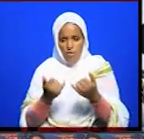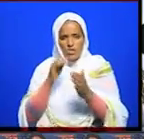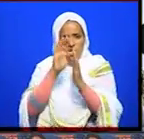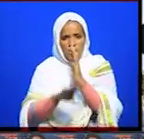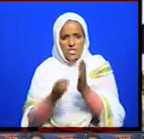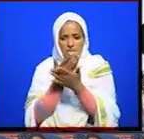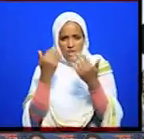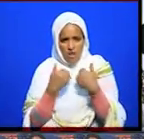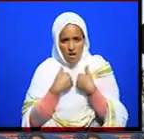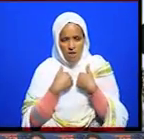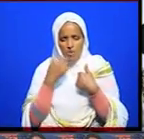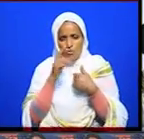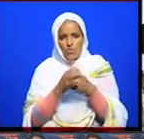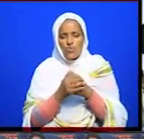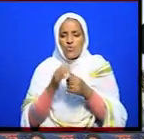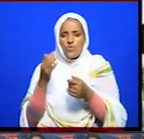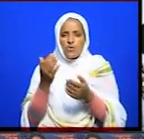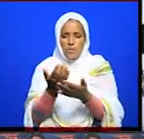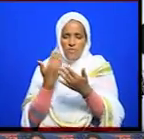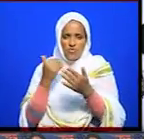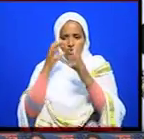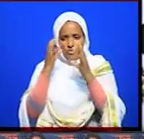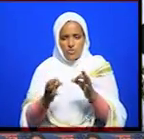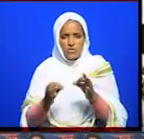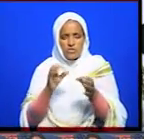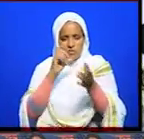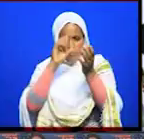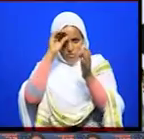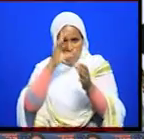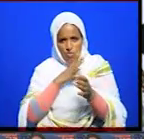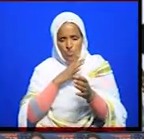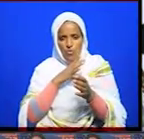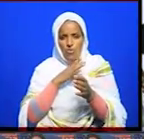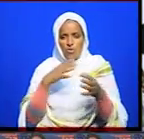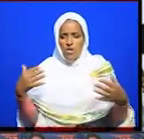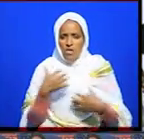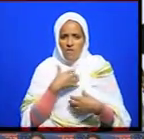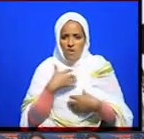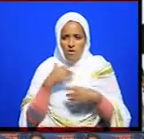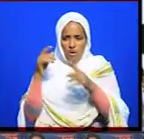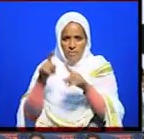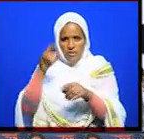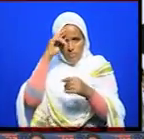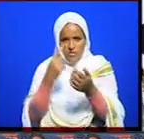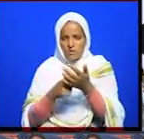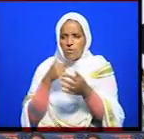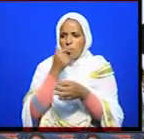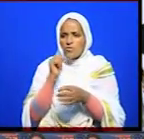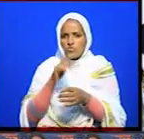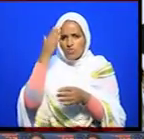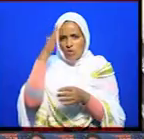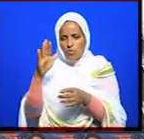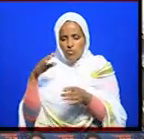በፊት ከነበረው እንግዳ አቀባበል አሁን የቀነሰ ነገር አለ? ከበፊት አው የተወሰነ ያው ሰው